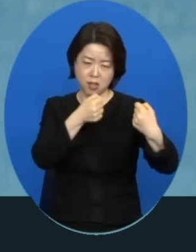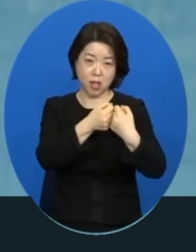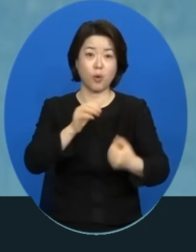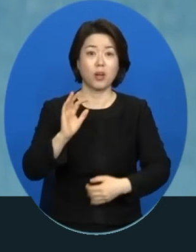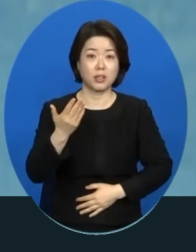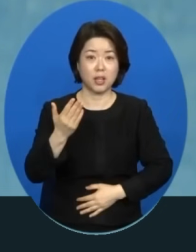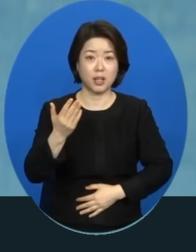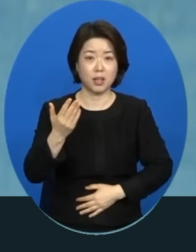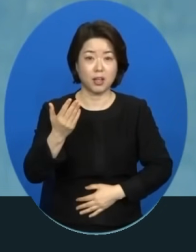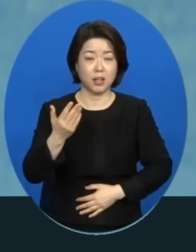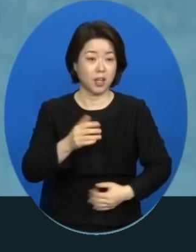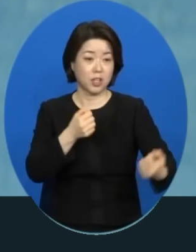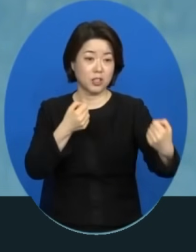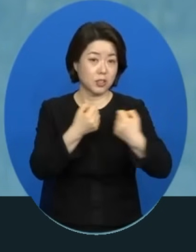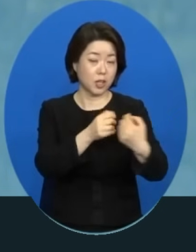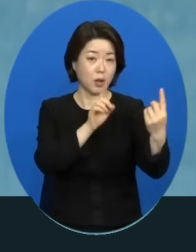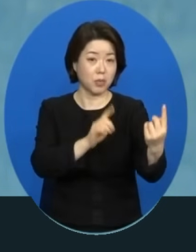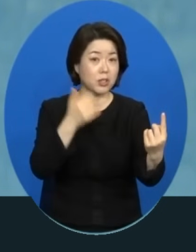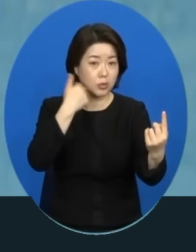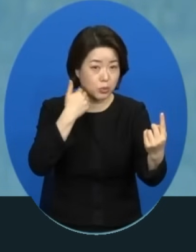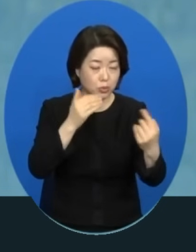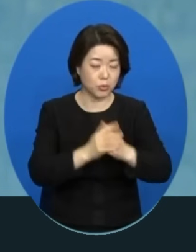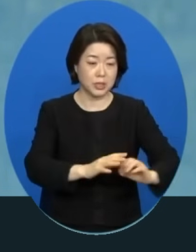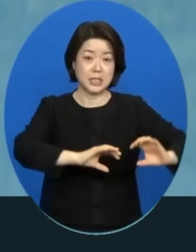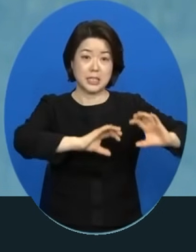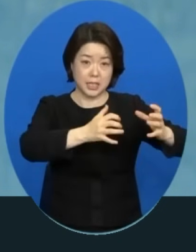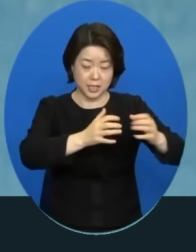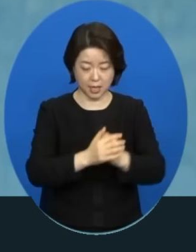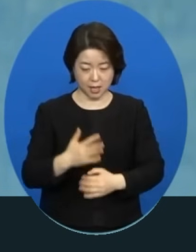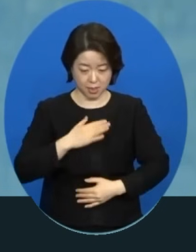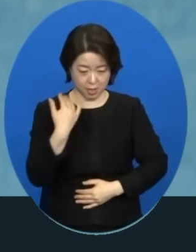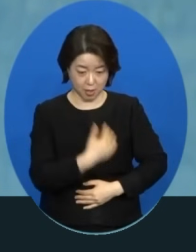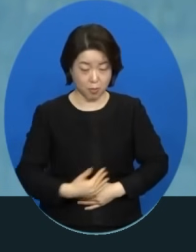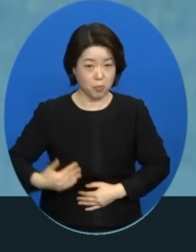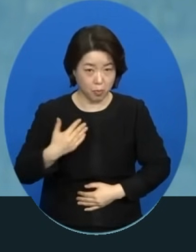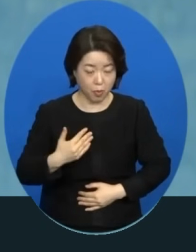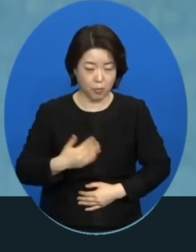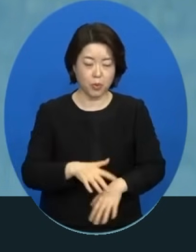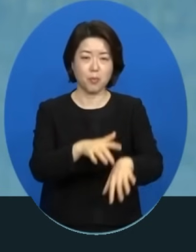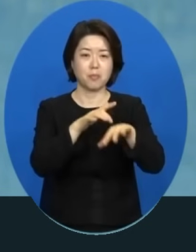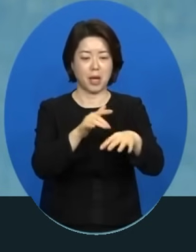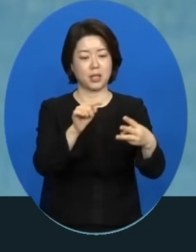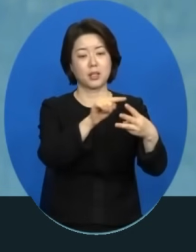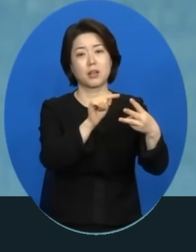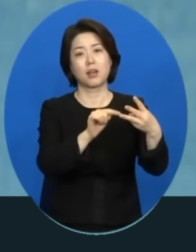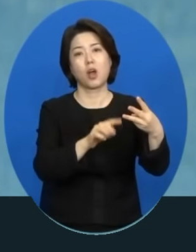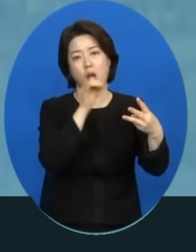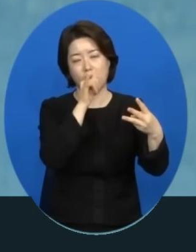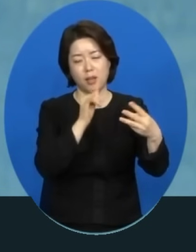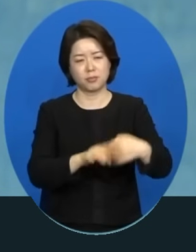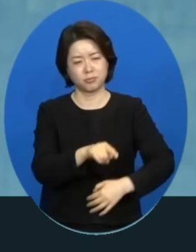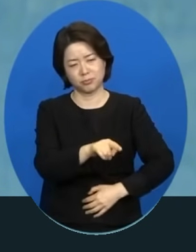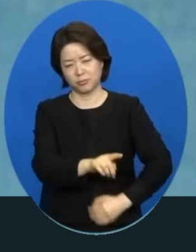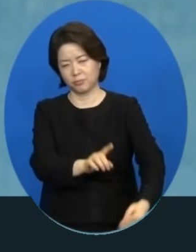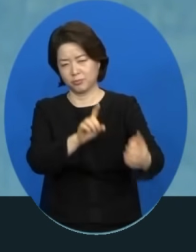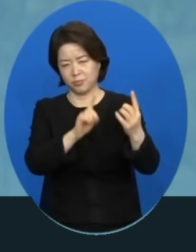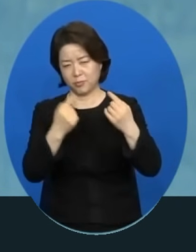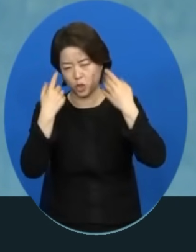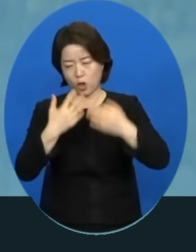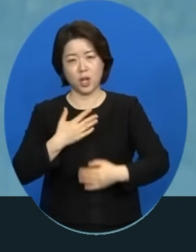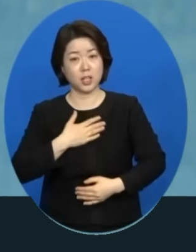대상이 뭐라고요? 세상과 자신의 육체와 마귀입니다. 그 대상을 정확히 알고